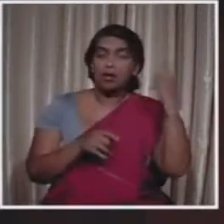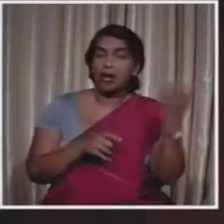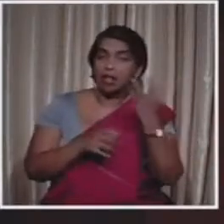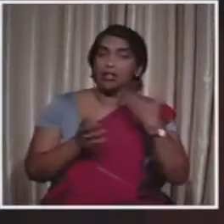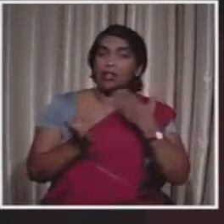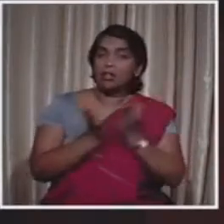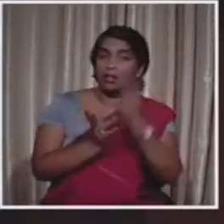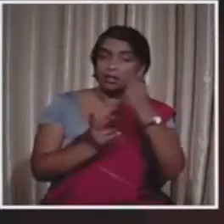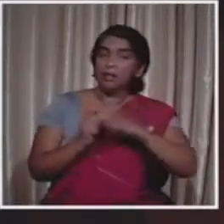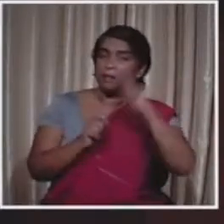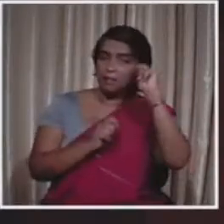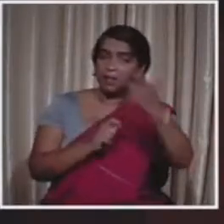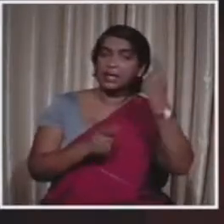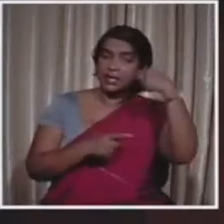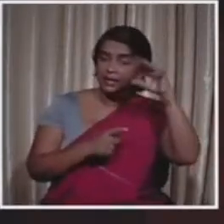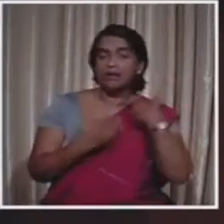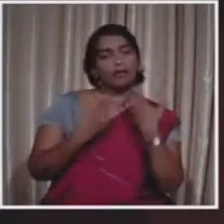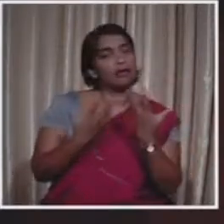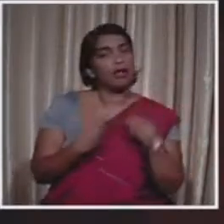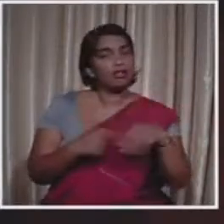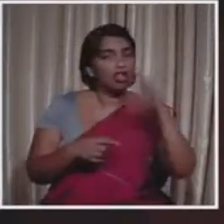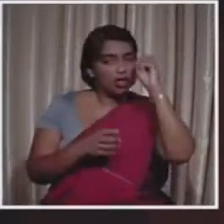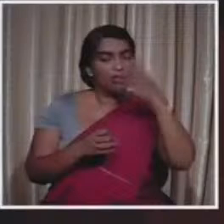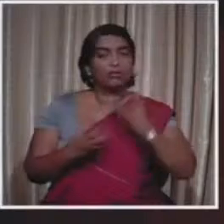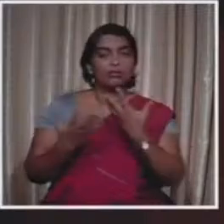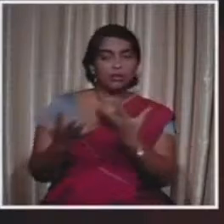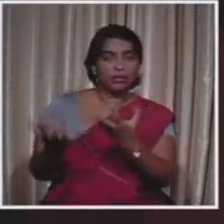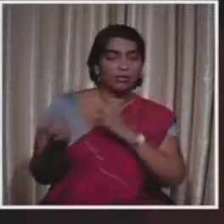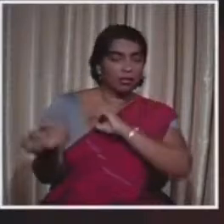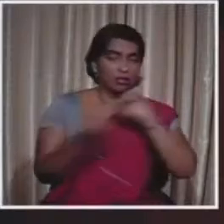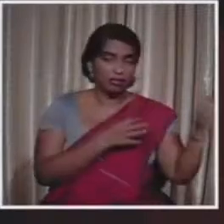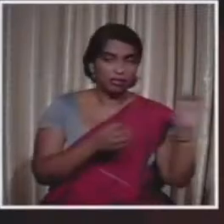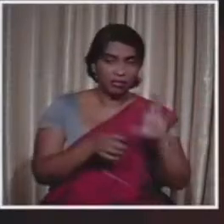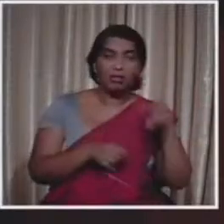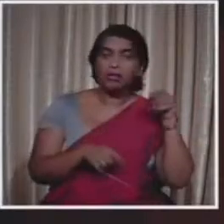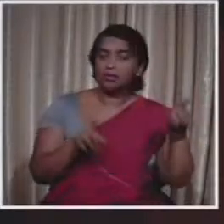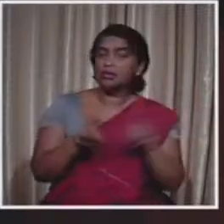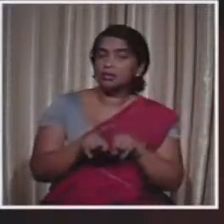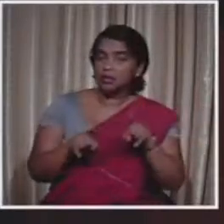නැවුරුද කරත් අපි ගෙවලා ඊයේ දවස් අද දවසේ උදේ ඉඳලා ඒකත් අද බාන්න පටන් ගත්තා ඒ